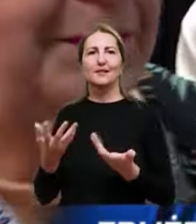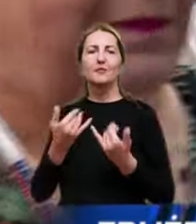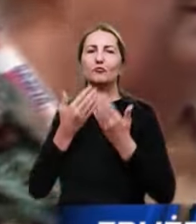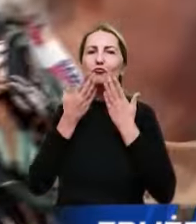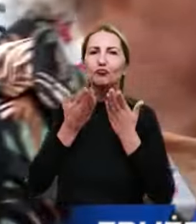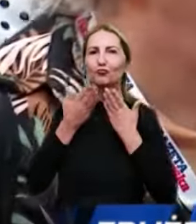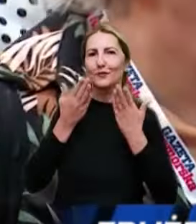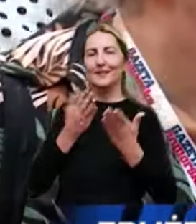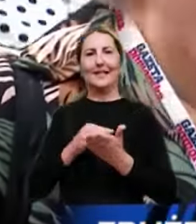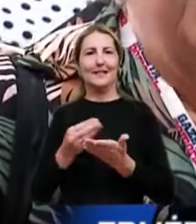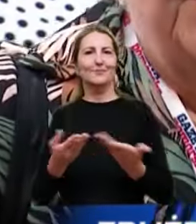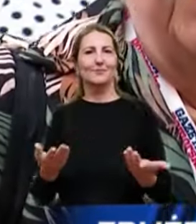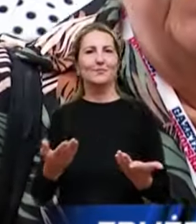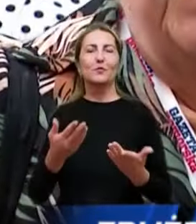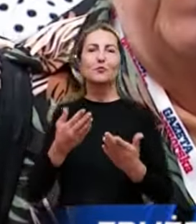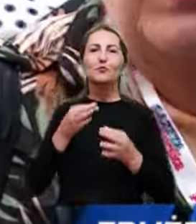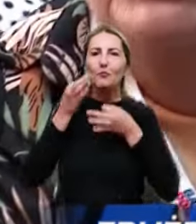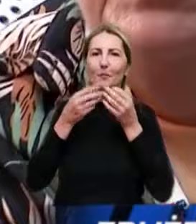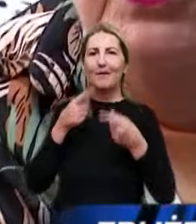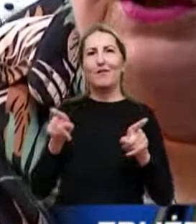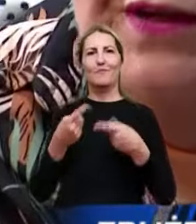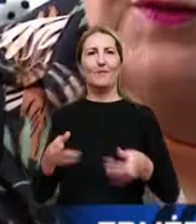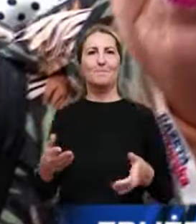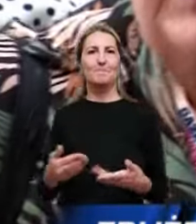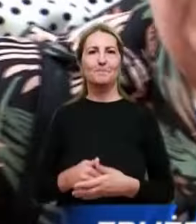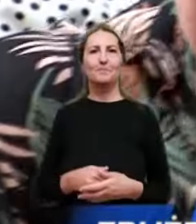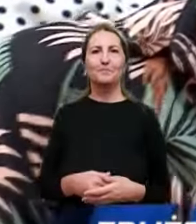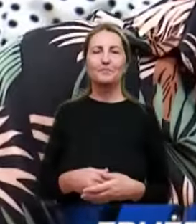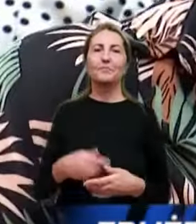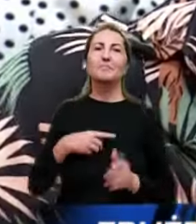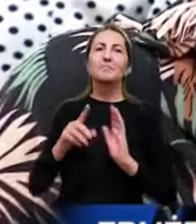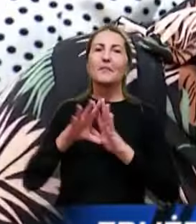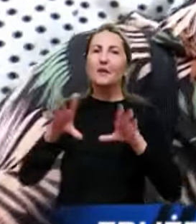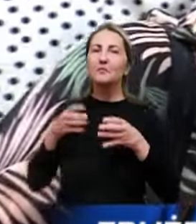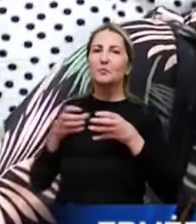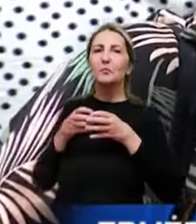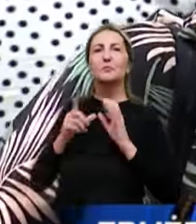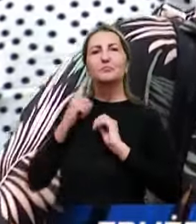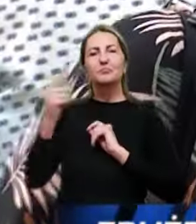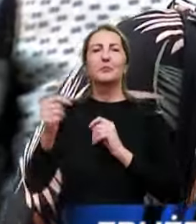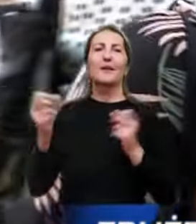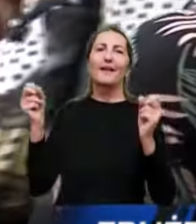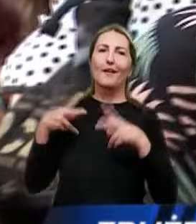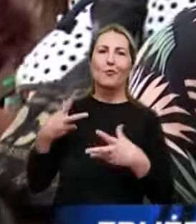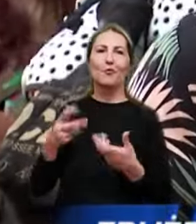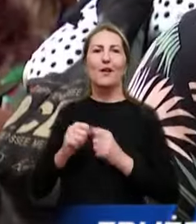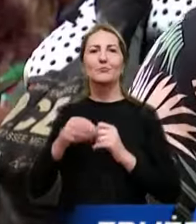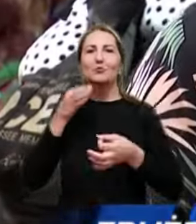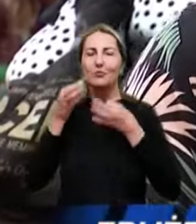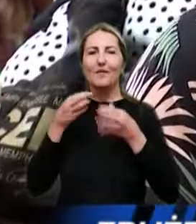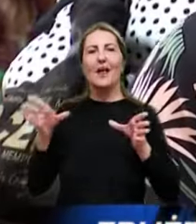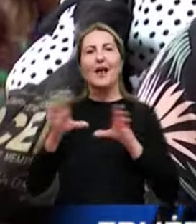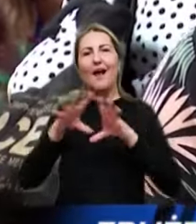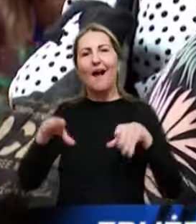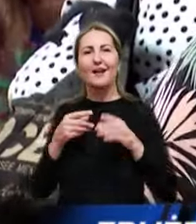czytanie, śpiewanie. Chodzimy do kina wspólnie, wszyscy razem śpiewamy, do teatru idziemy,